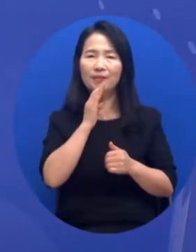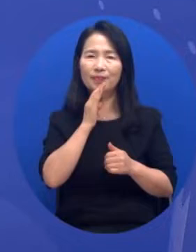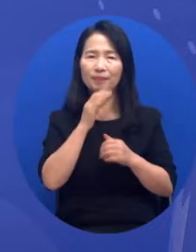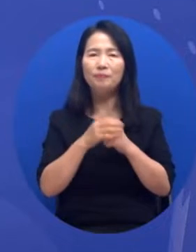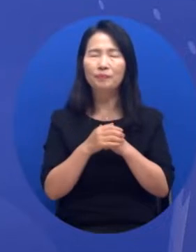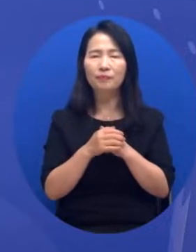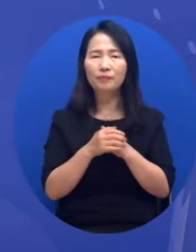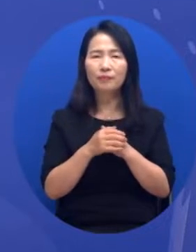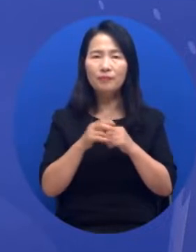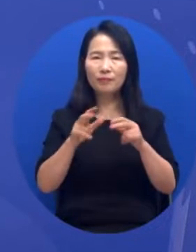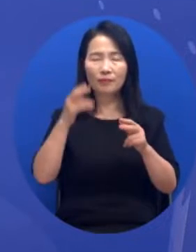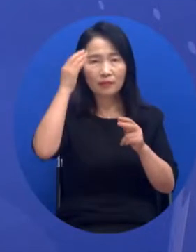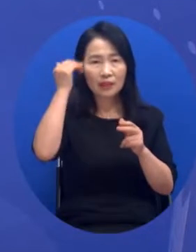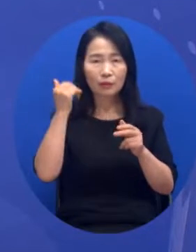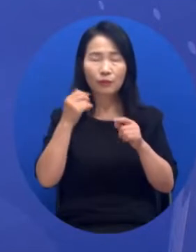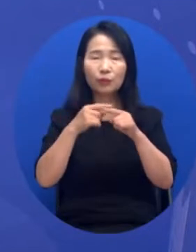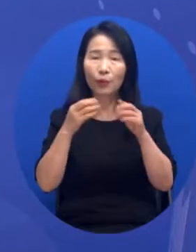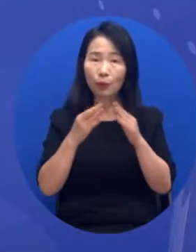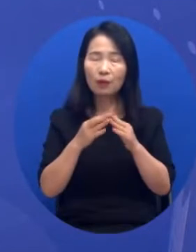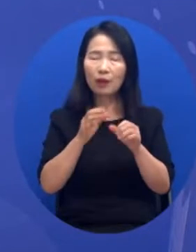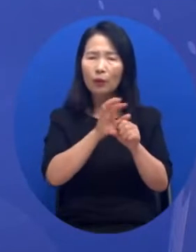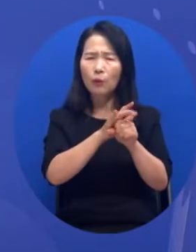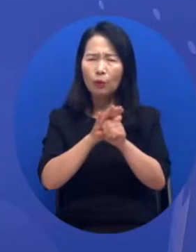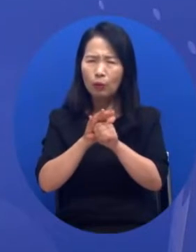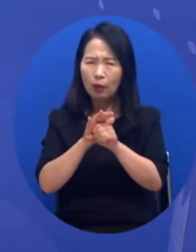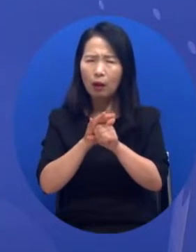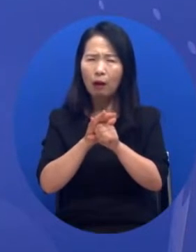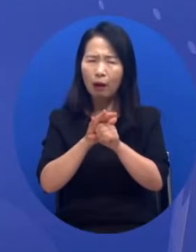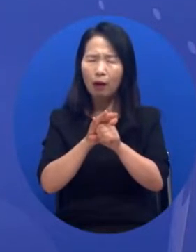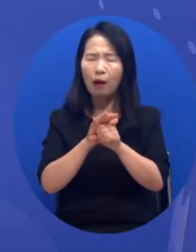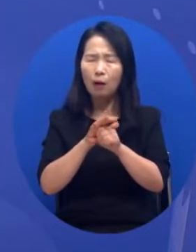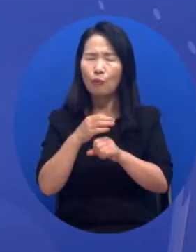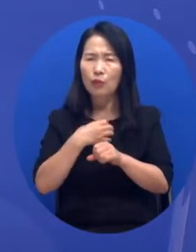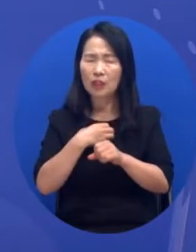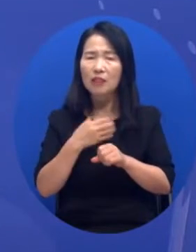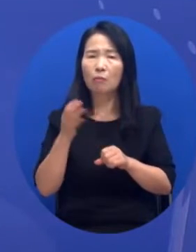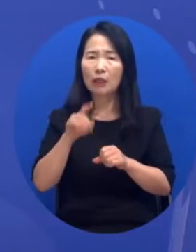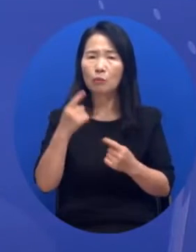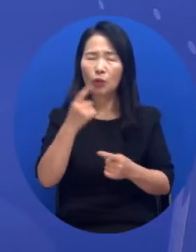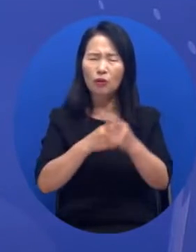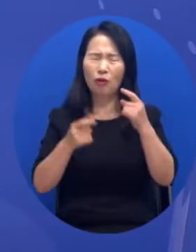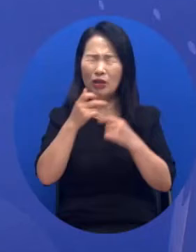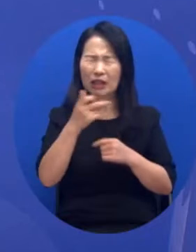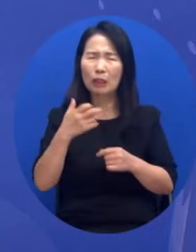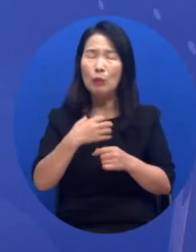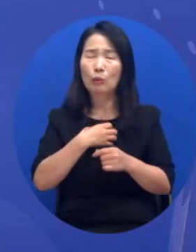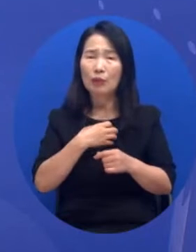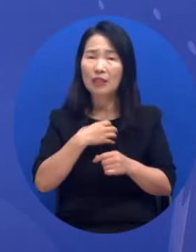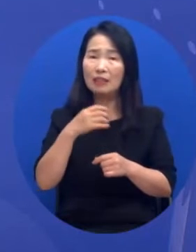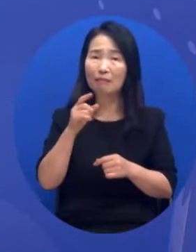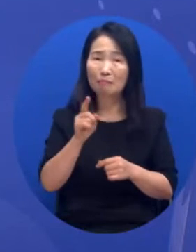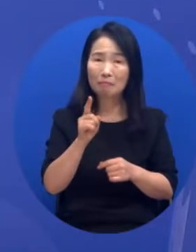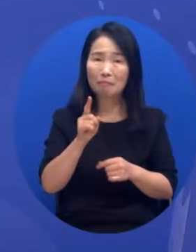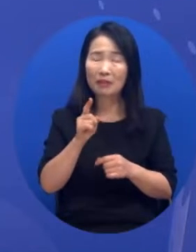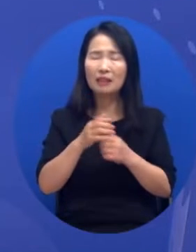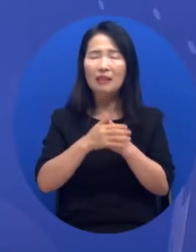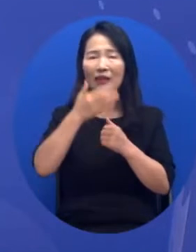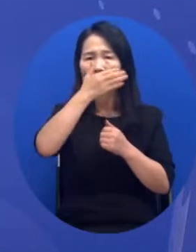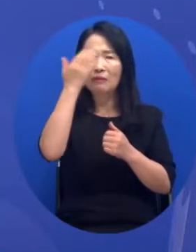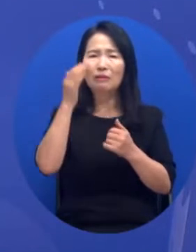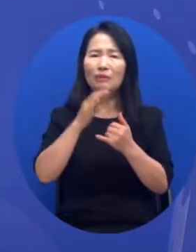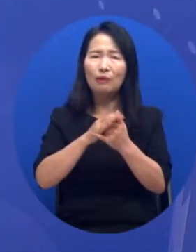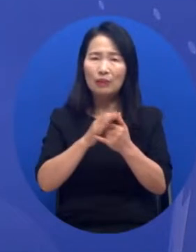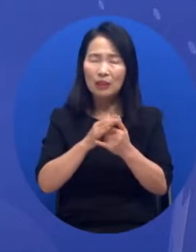지금 한국 교회는 코로나도 코로나이지만 저는 더 큰 위기를 보고 있습니다. 그것은 다음